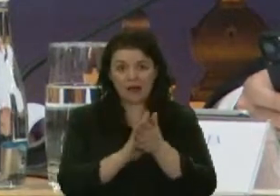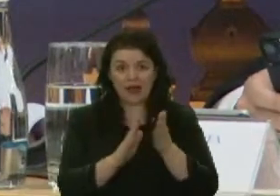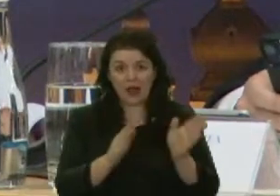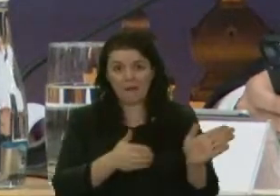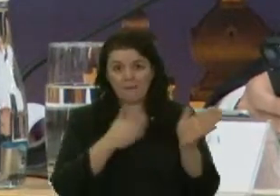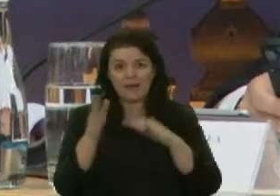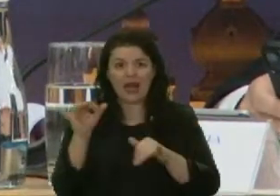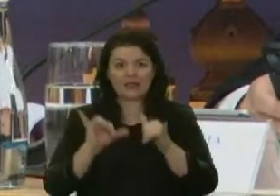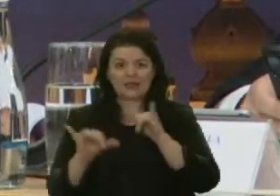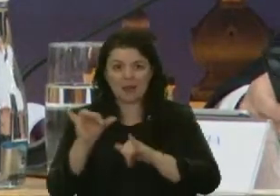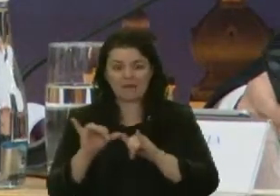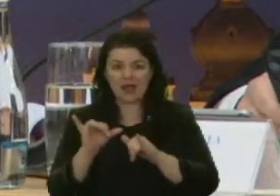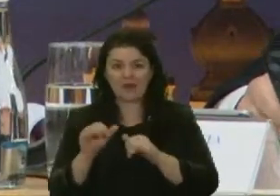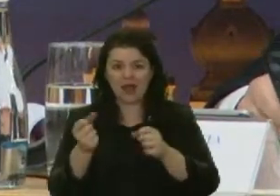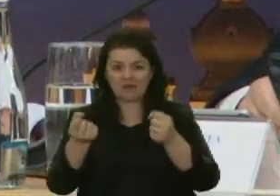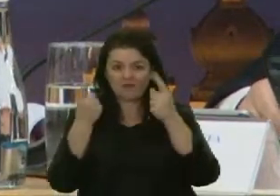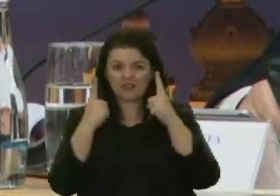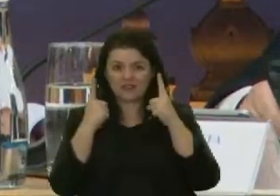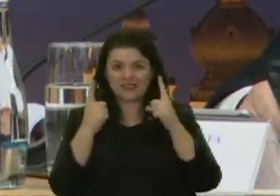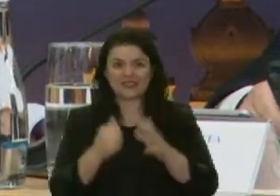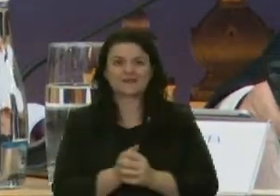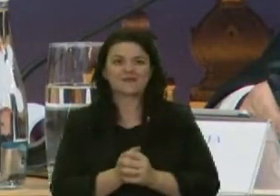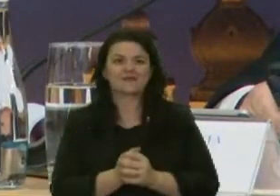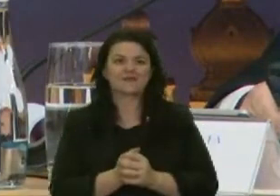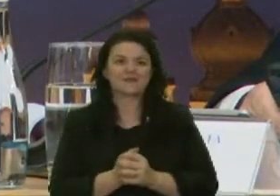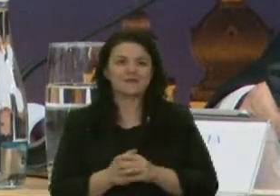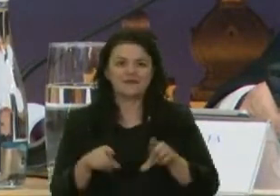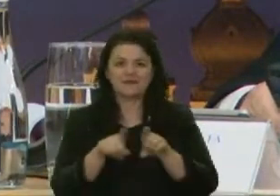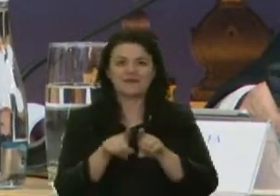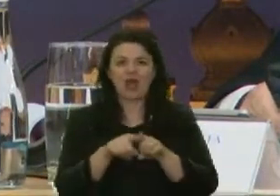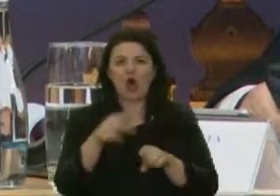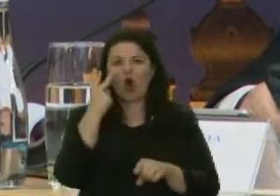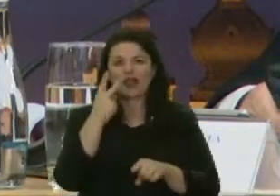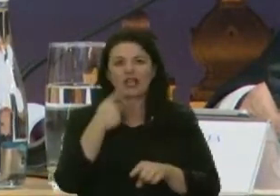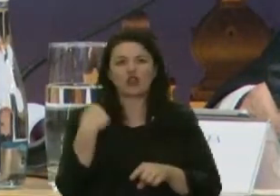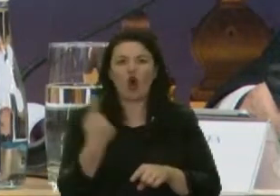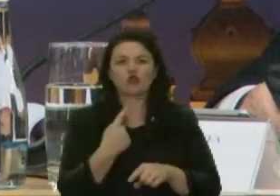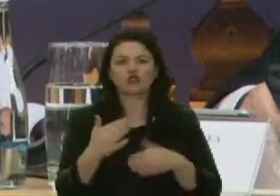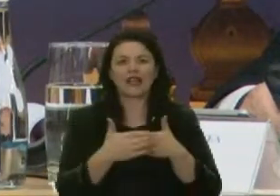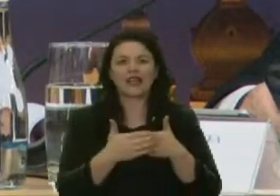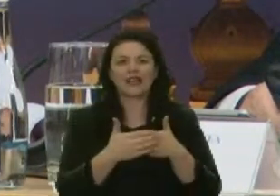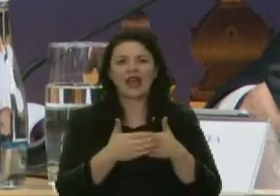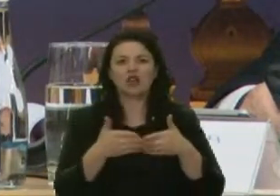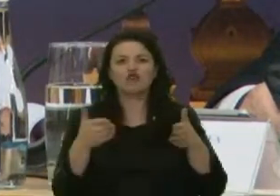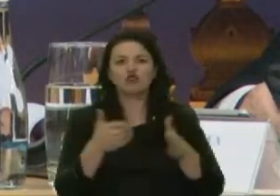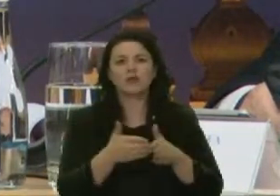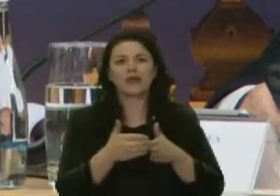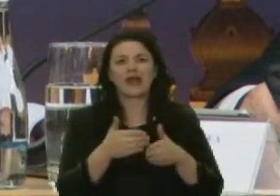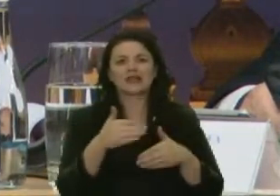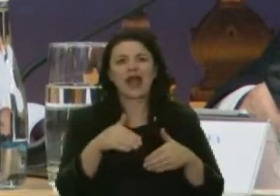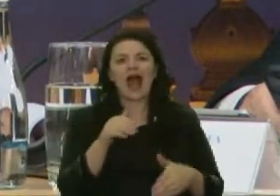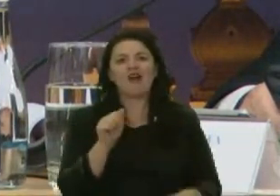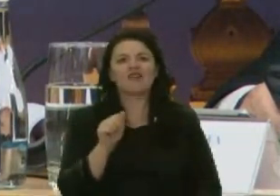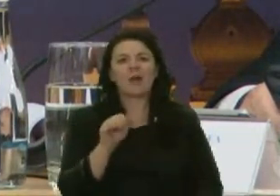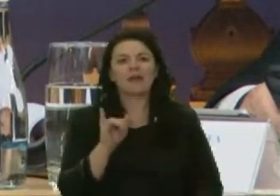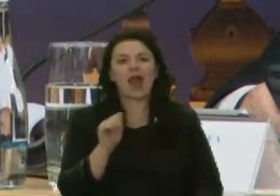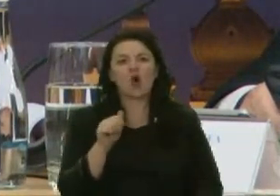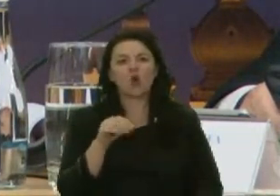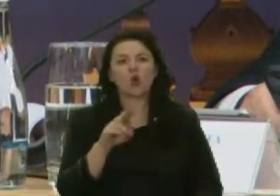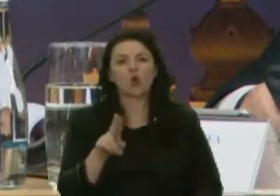în septembrie va va fi va fi gata De asemenea aici sub ochii noștri lângă cimitir pe strada avramiancu se ridică un